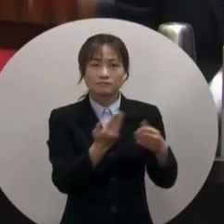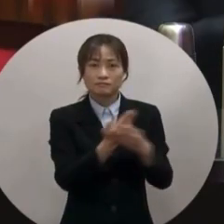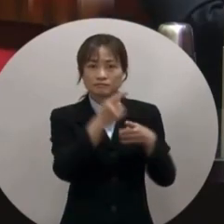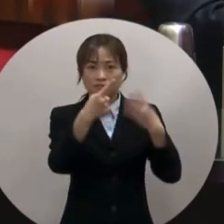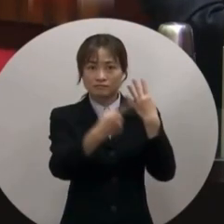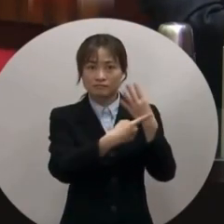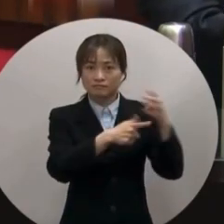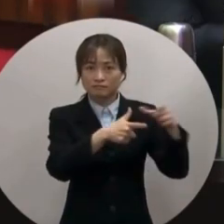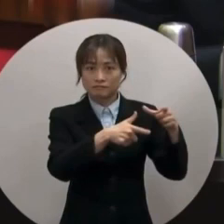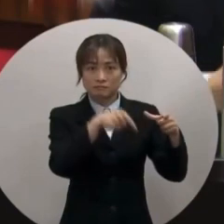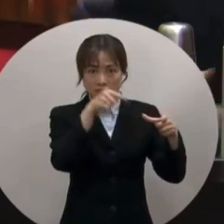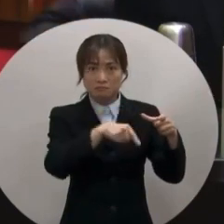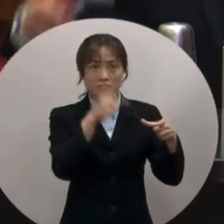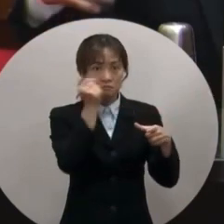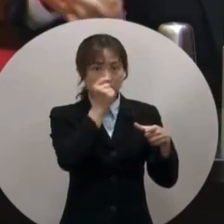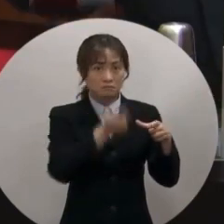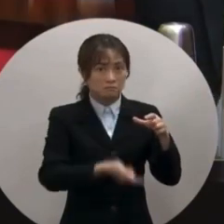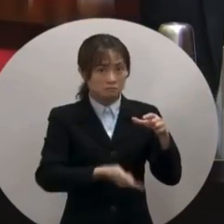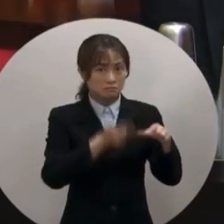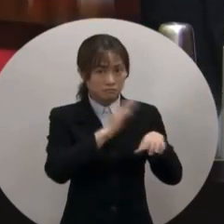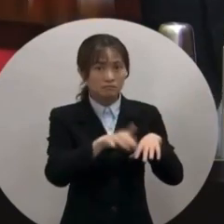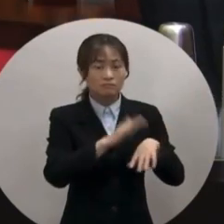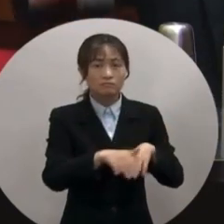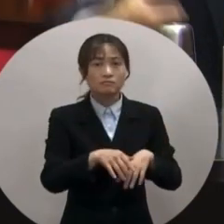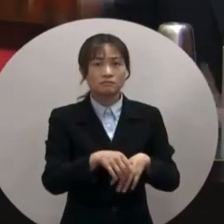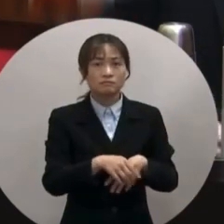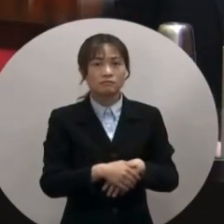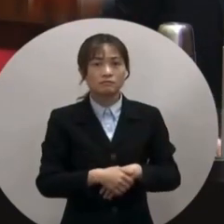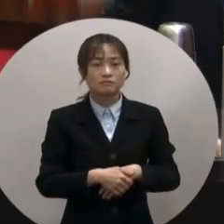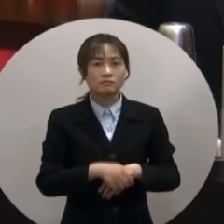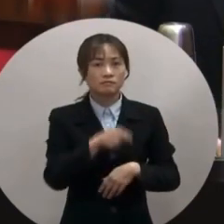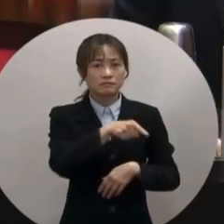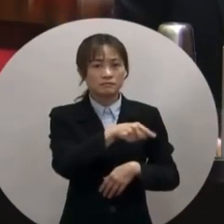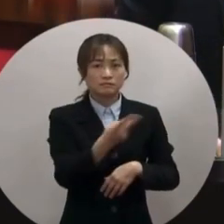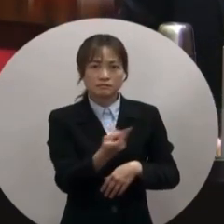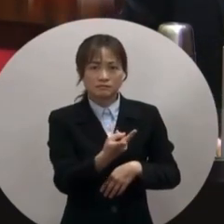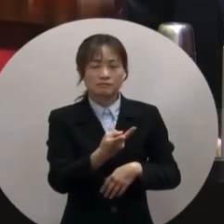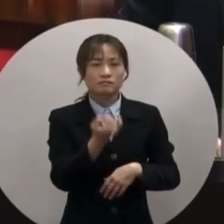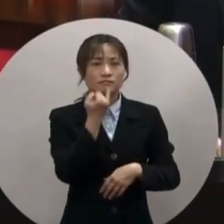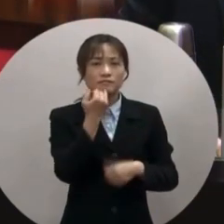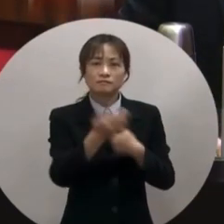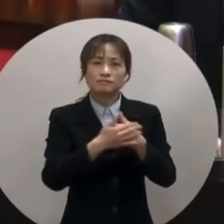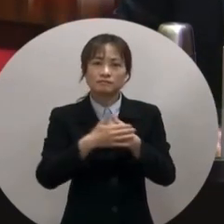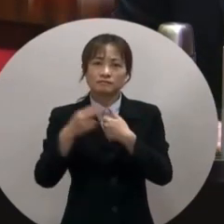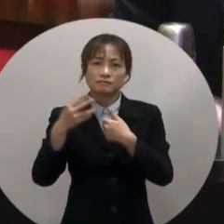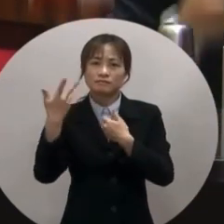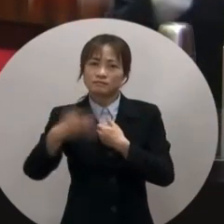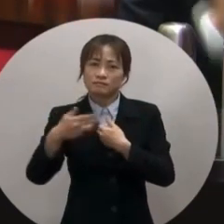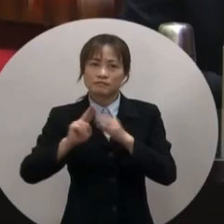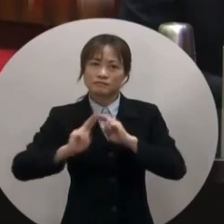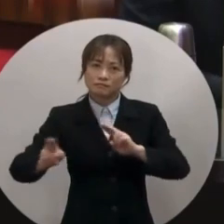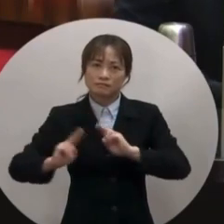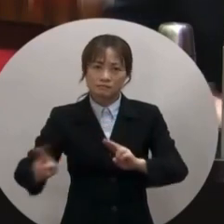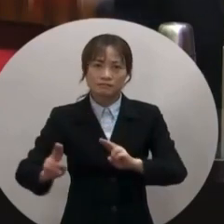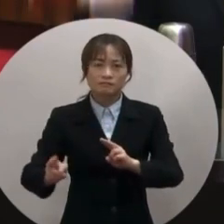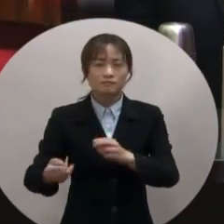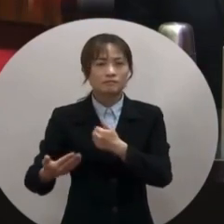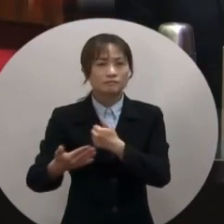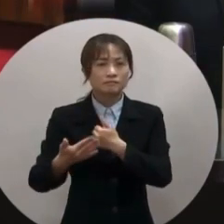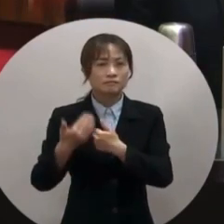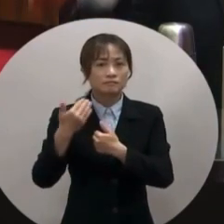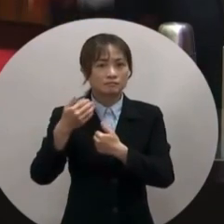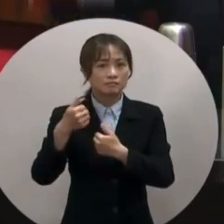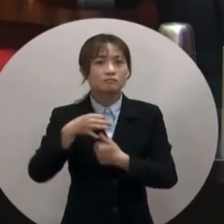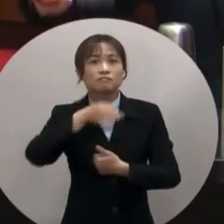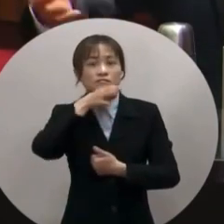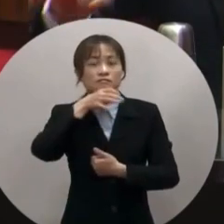這個更快所以這些相信的讓我們屏東水電都好所以三個來集合